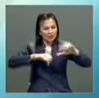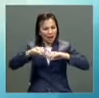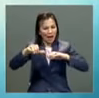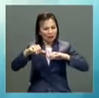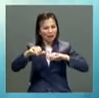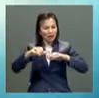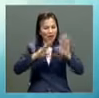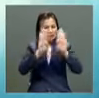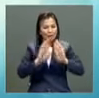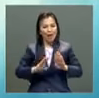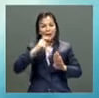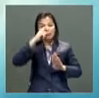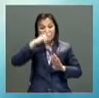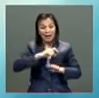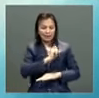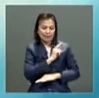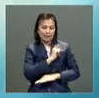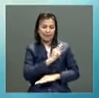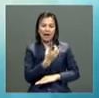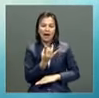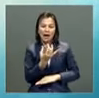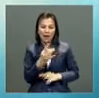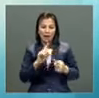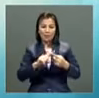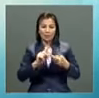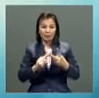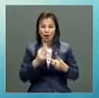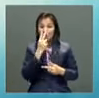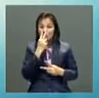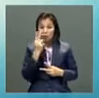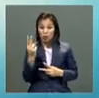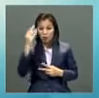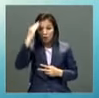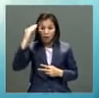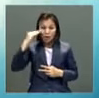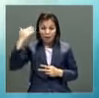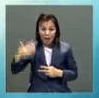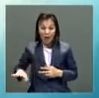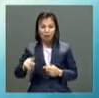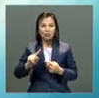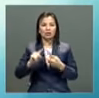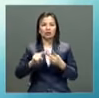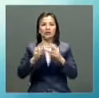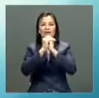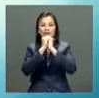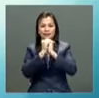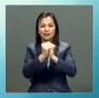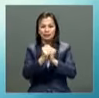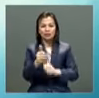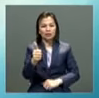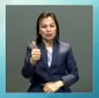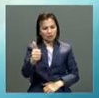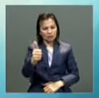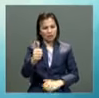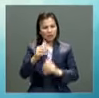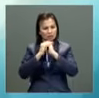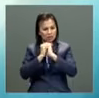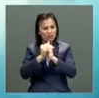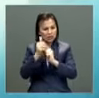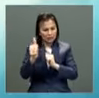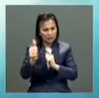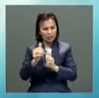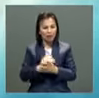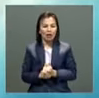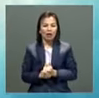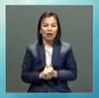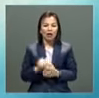นาของเราด้วยนะครับไปดูครับจีนเขาจัดการของเขายังไงจัดการได้ดีจนกระทั่งตัวเลขลดลงมาแต่ว่